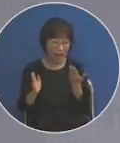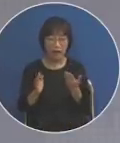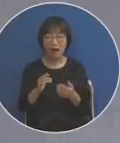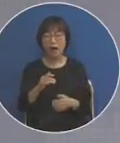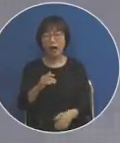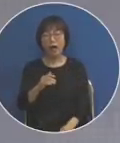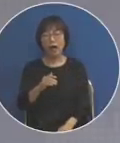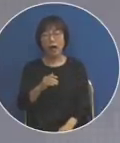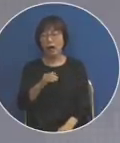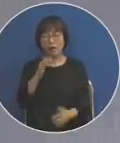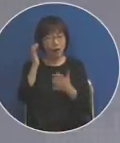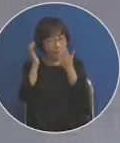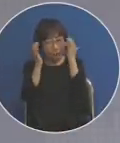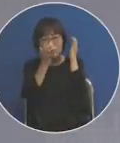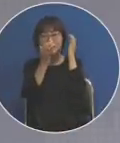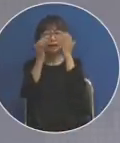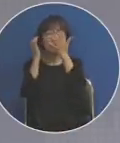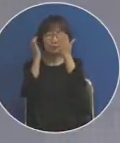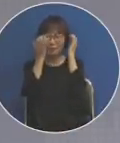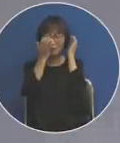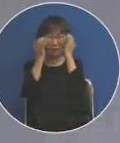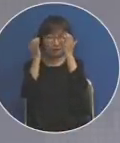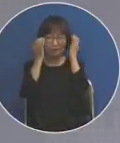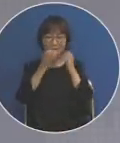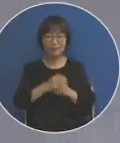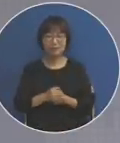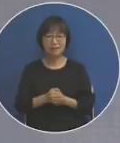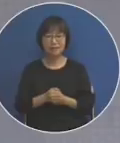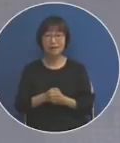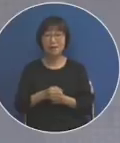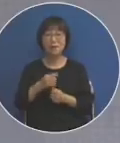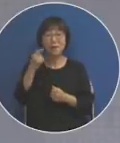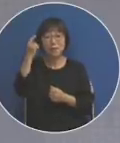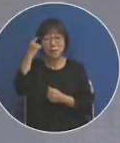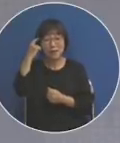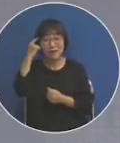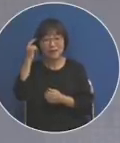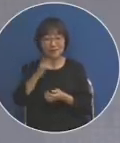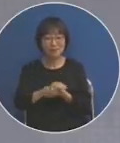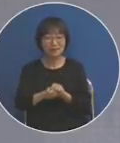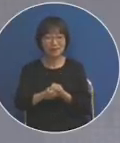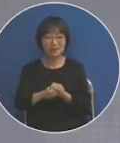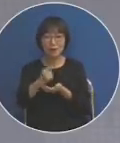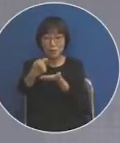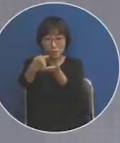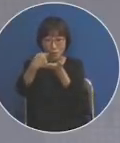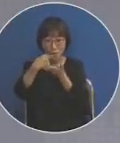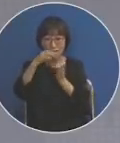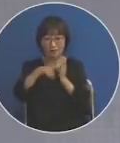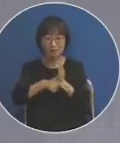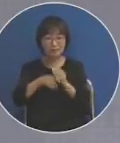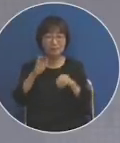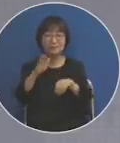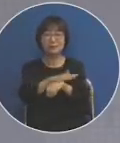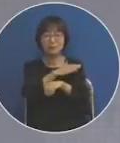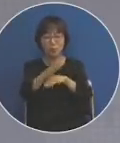when it comes to my friends and my family. 왜 예민하냐면 틀린 보고를 해주면 큰일 나요. Why? Because if they gave me the incorrect or wrong report, it will be cause great trouble. 다른